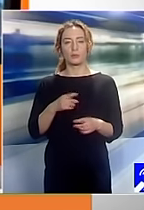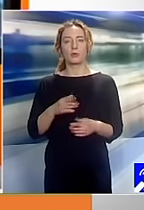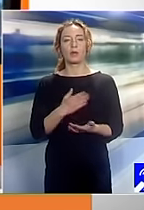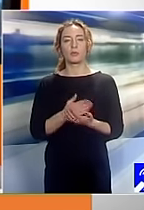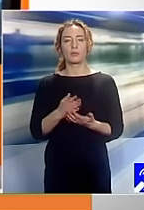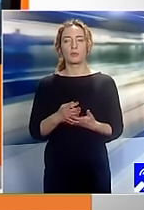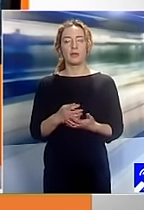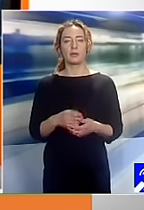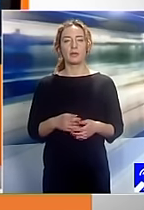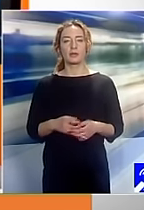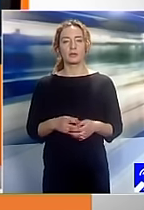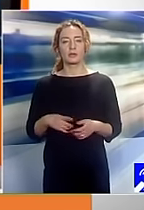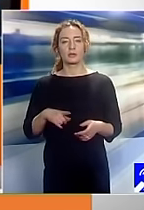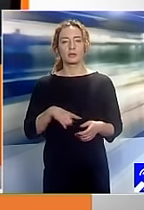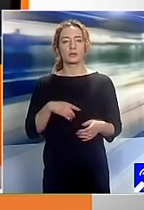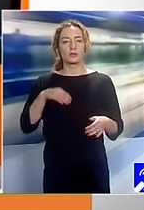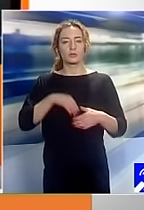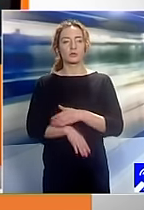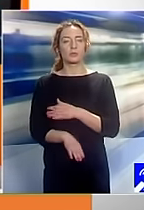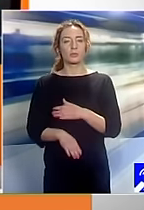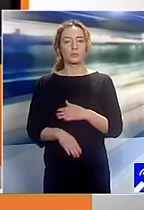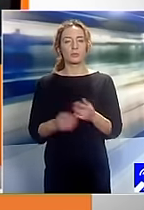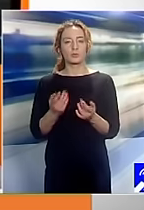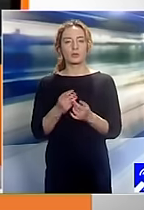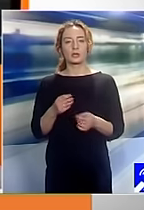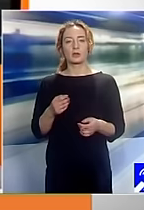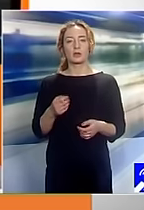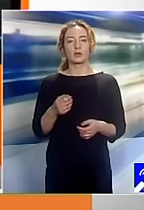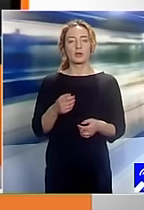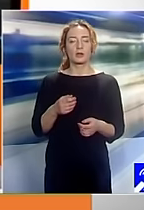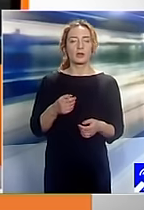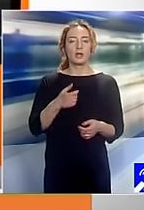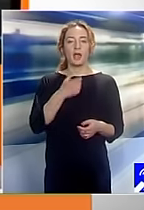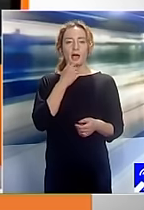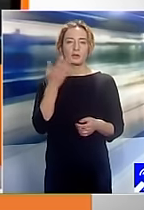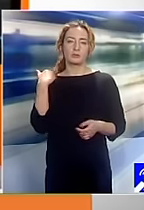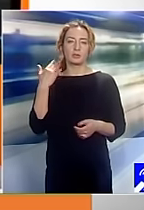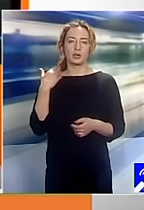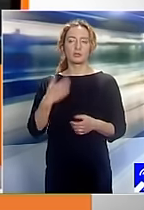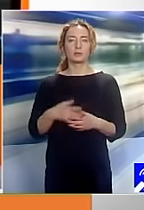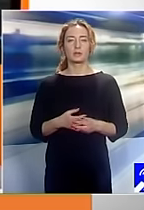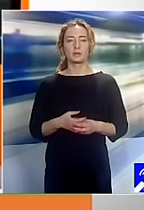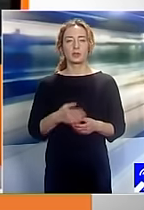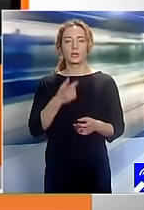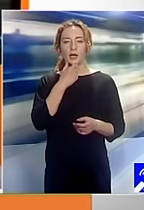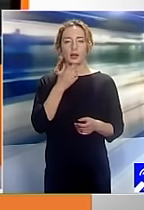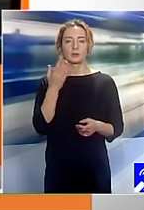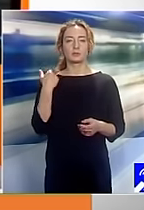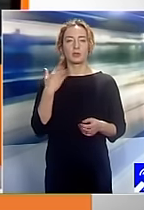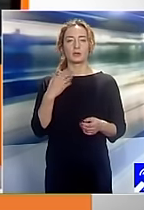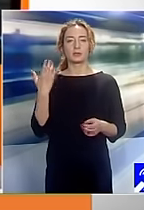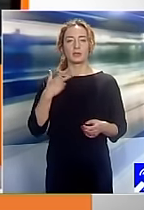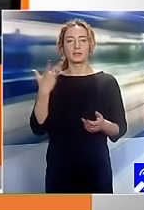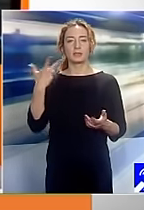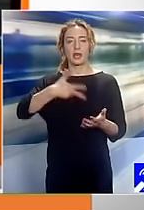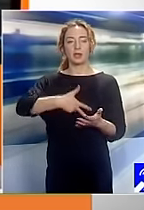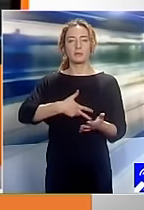gripă, suntem sub nivelul înregistrat în anul trecut. Anul trecut aveam un număr de